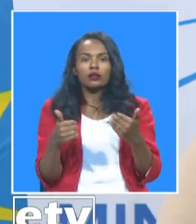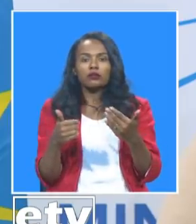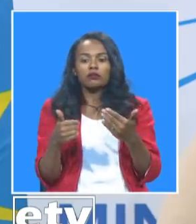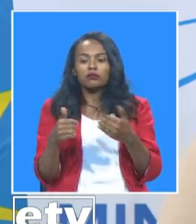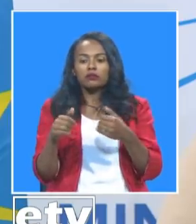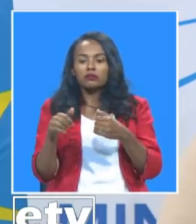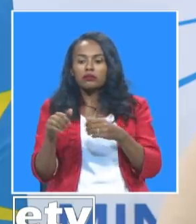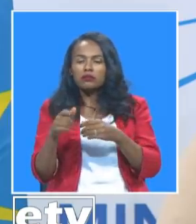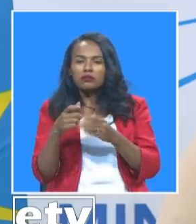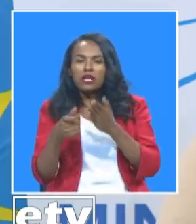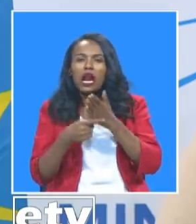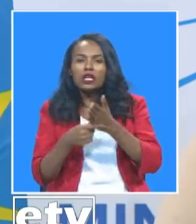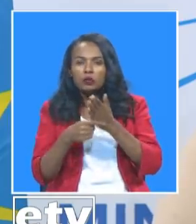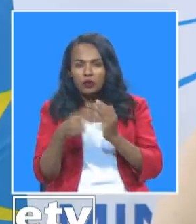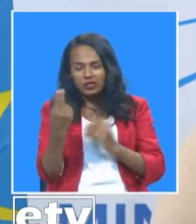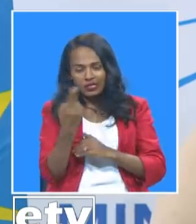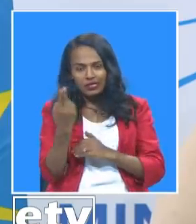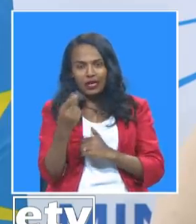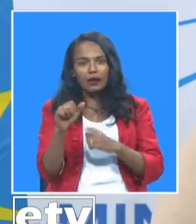ወይም ትራንስፖርት ስንጠቀም